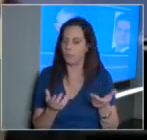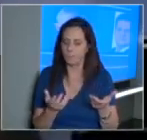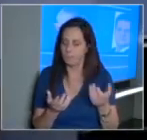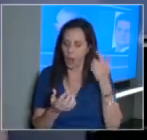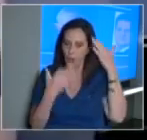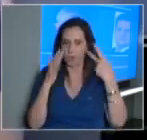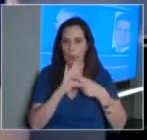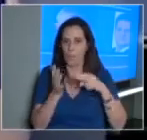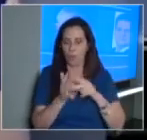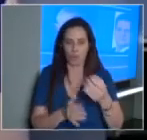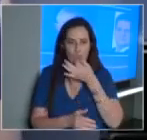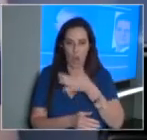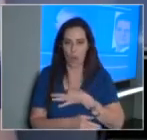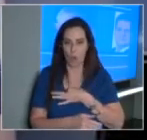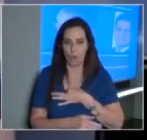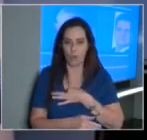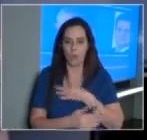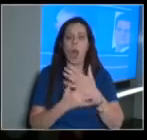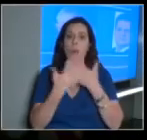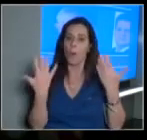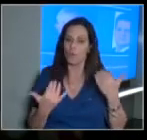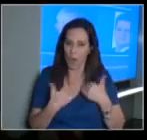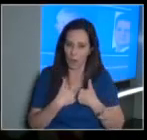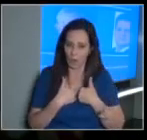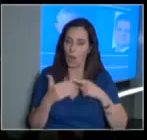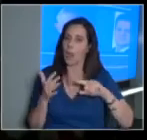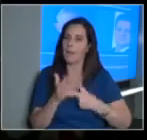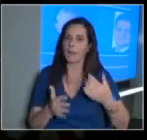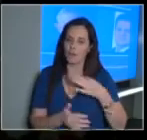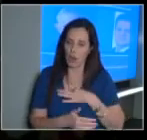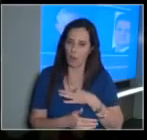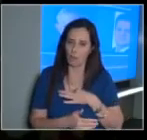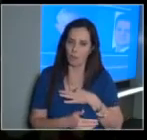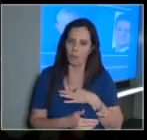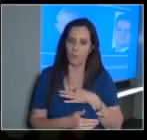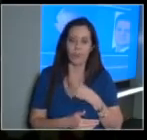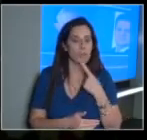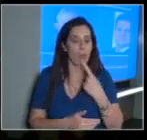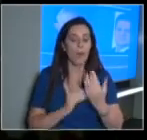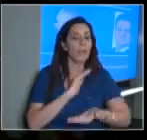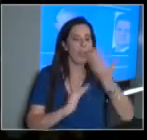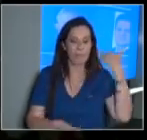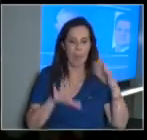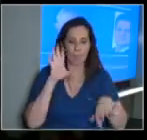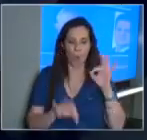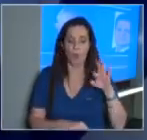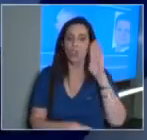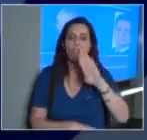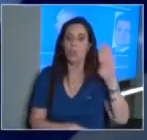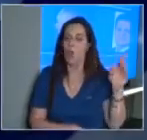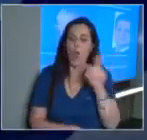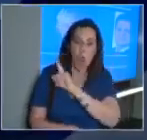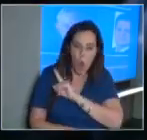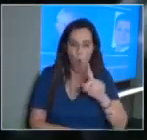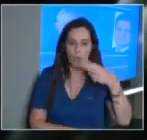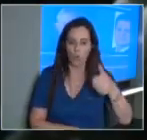ספקולציה פוליטית שתעלי בפניי עכשיו. ברור שאנחנו, המטרה שלנו, שהצהרנו אותה עוד לפני הבחירות, שבנימין נתניהו לא